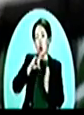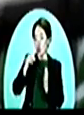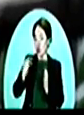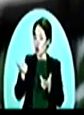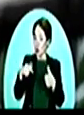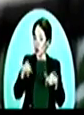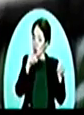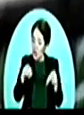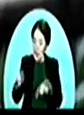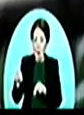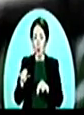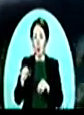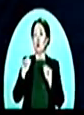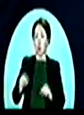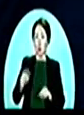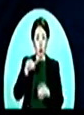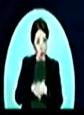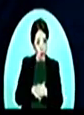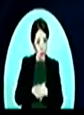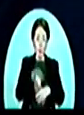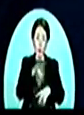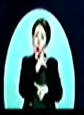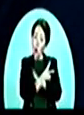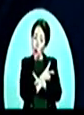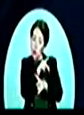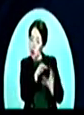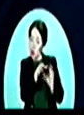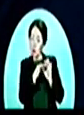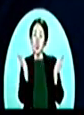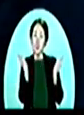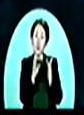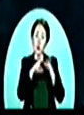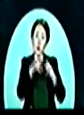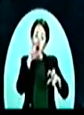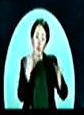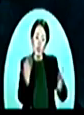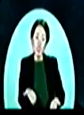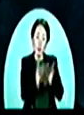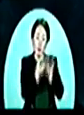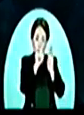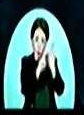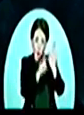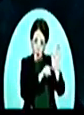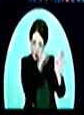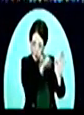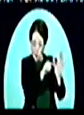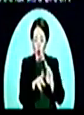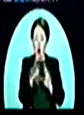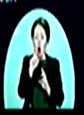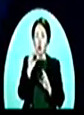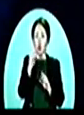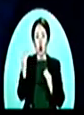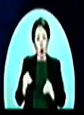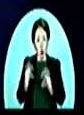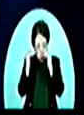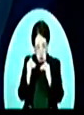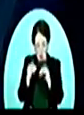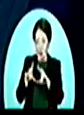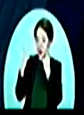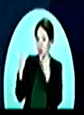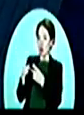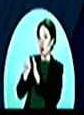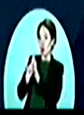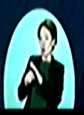тусгасан. Хуулийн хүрээнд жижиг дунд үйлдвэрийг дэмжих хөтөлбөр Оршоо хөгжүүлэх нийгмийн хэмжээний хөтөлбөр